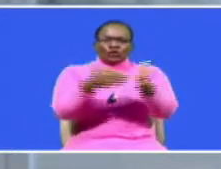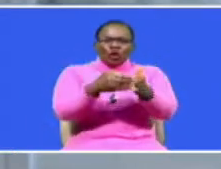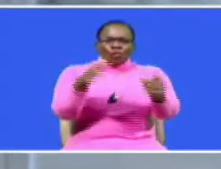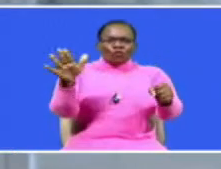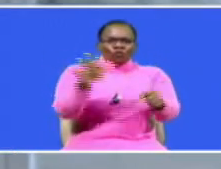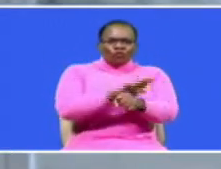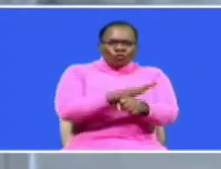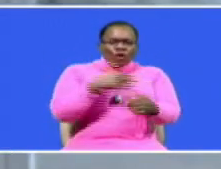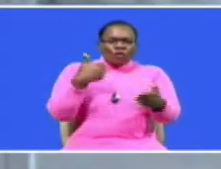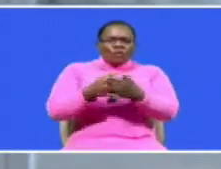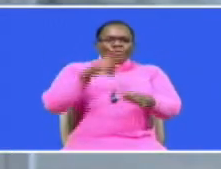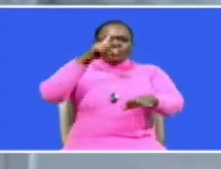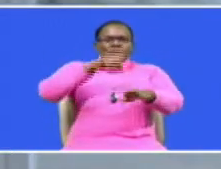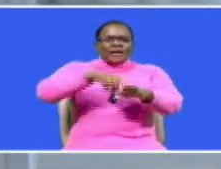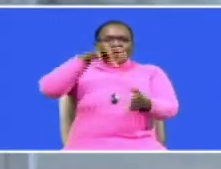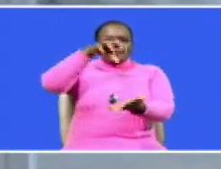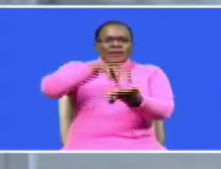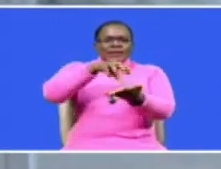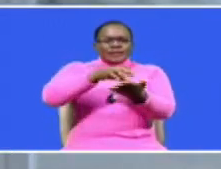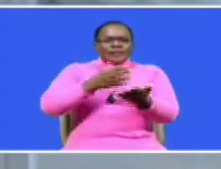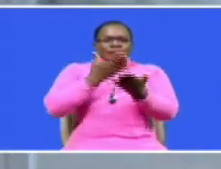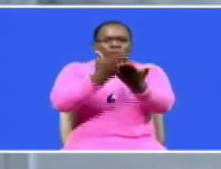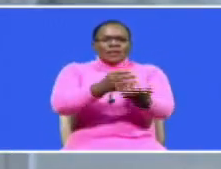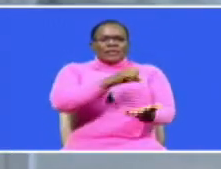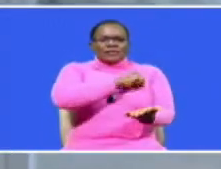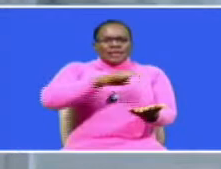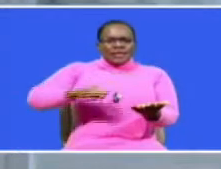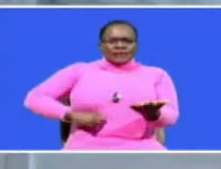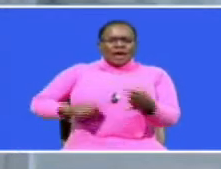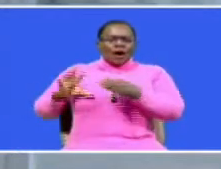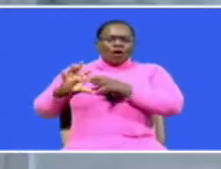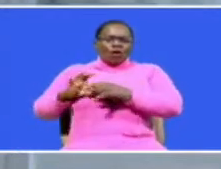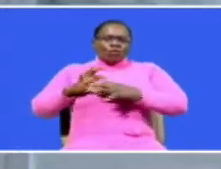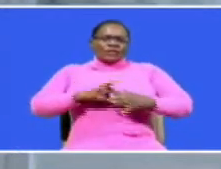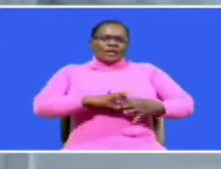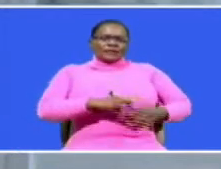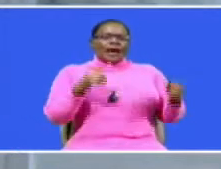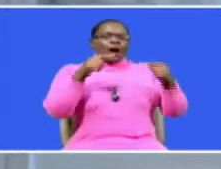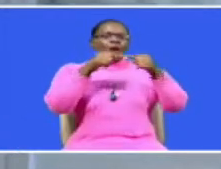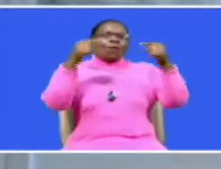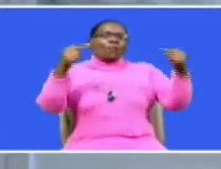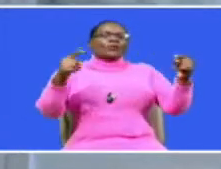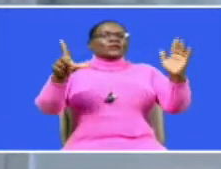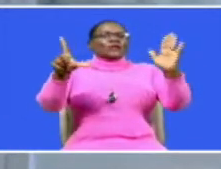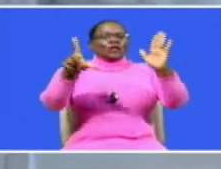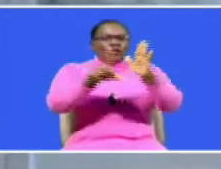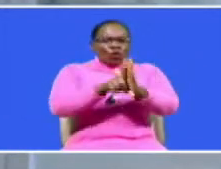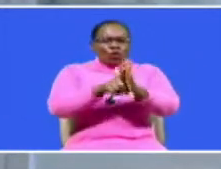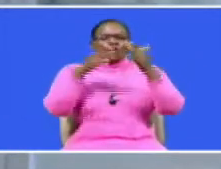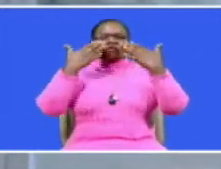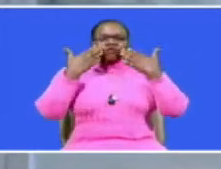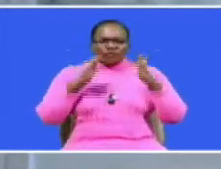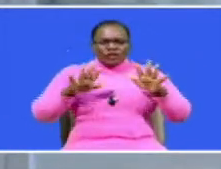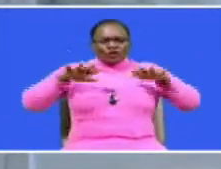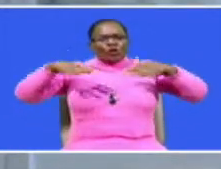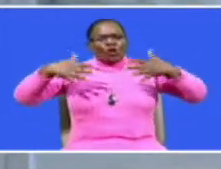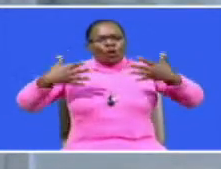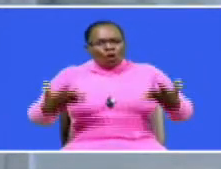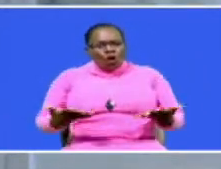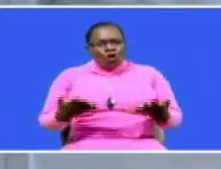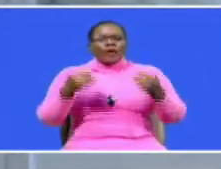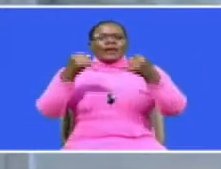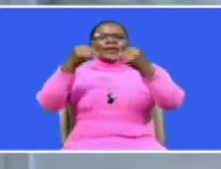kabisa hadi pale kesi iliyowasilishwa na Seneta Okiya Mtata akipinga sheria hiyo itamalizika, au